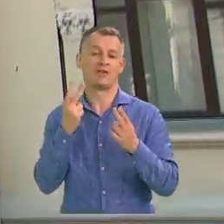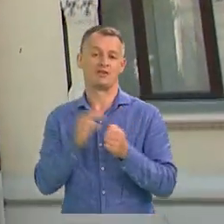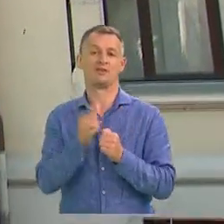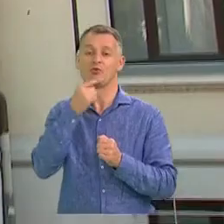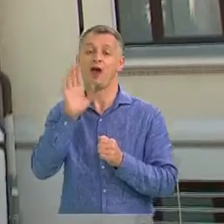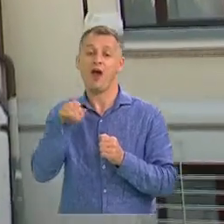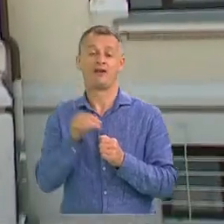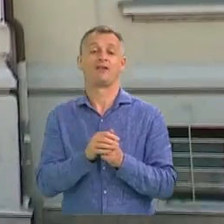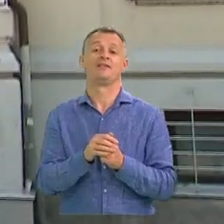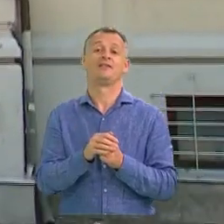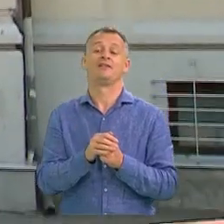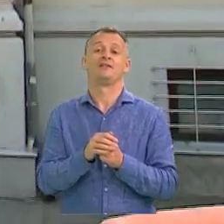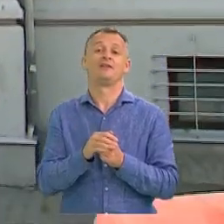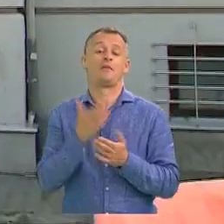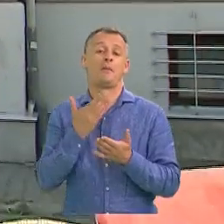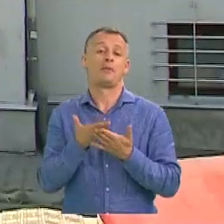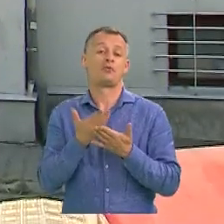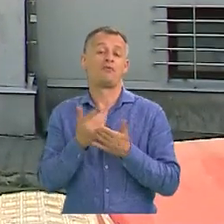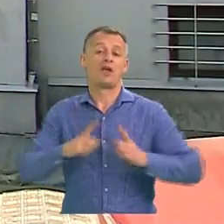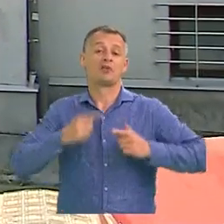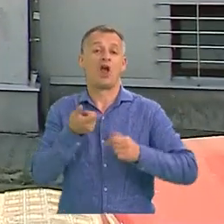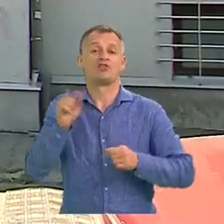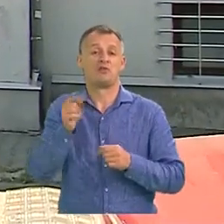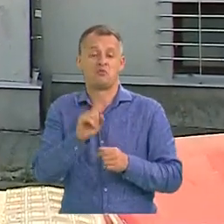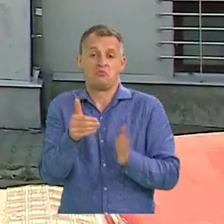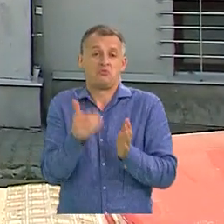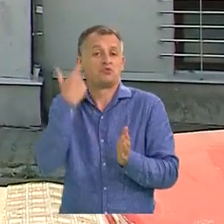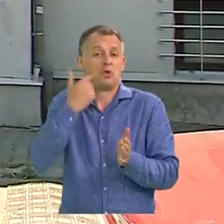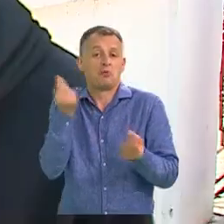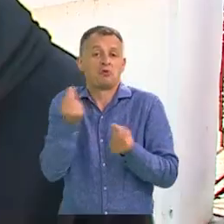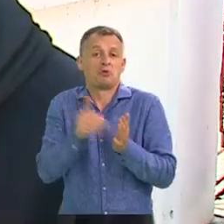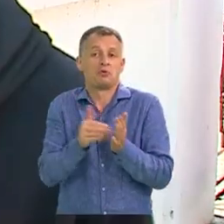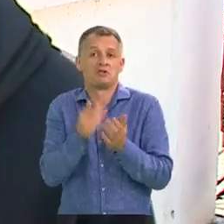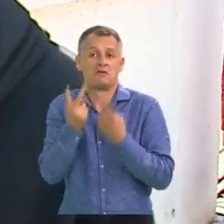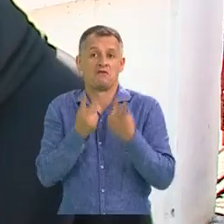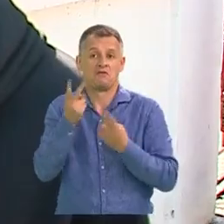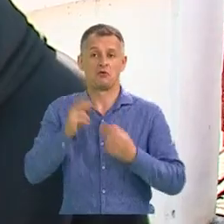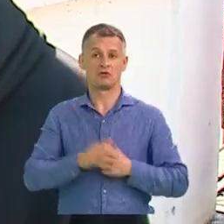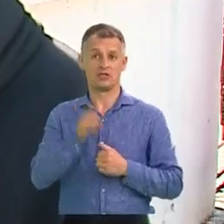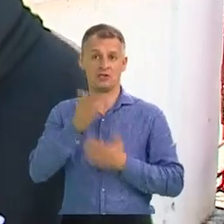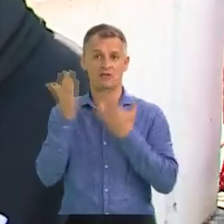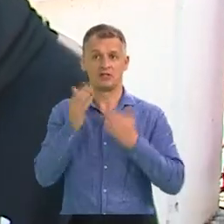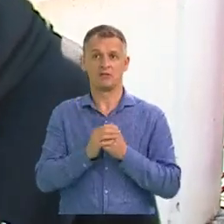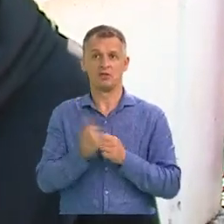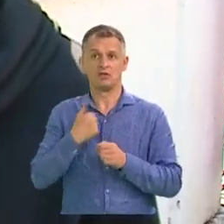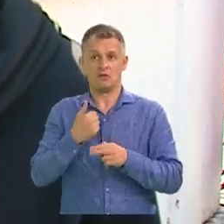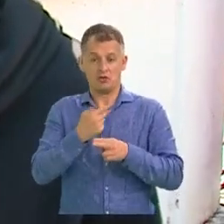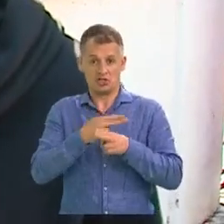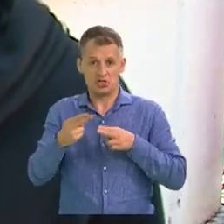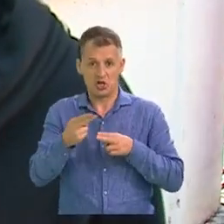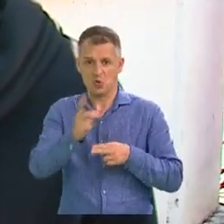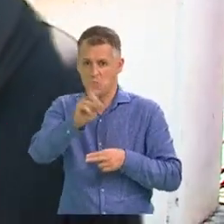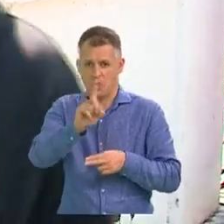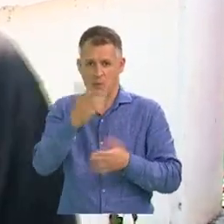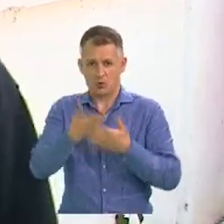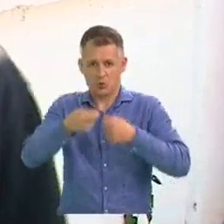viața lui și nu înțelege la ce îl va ajuta materia pe care a fost nevoit să o pregătească pentru examen. Să fiu sincer, nu e pentru toată lumea